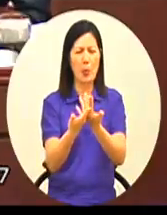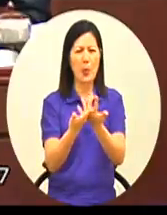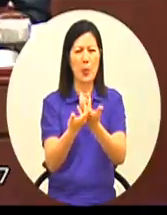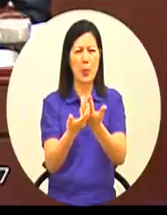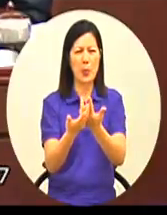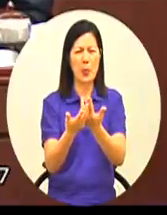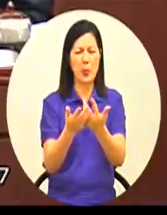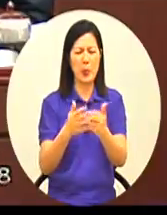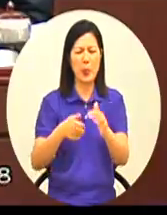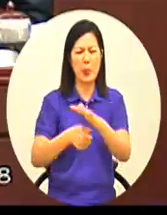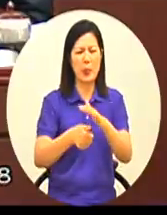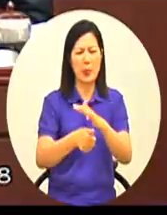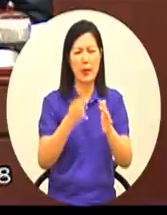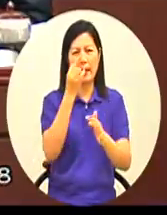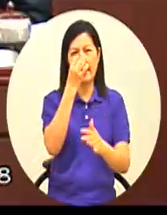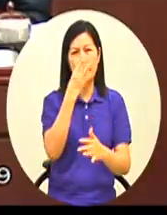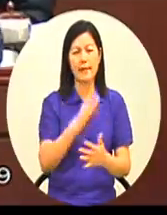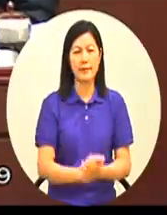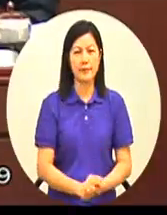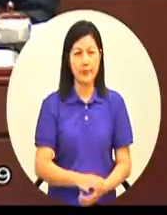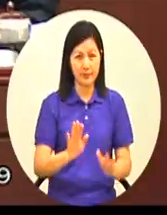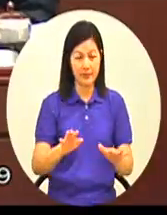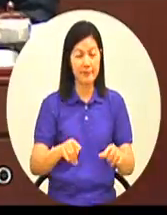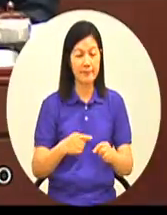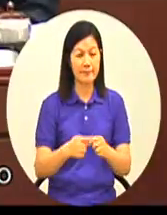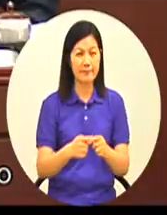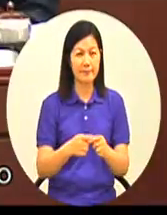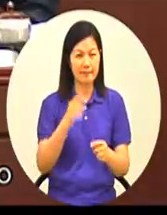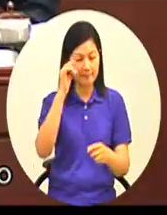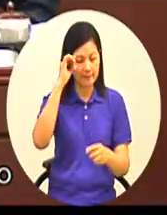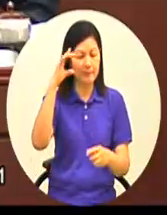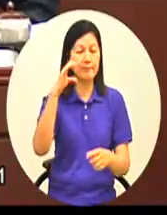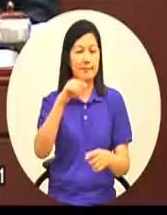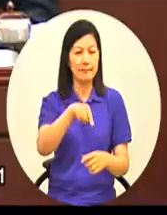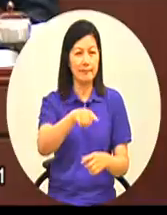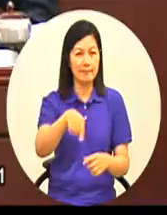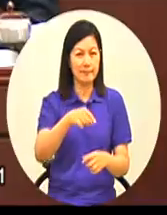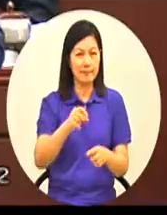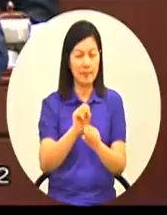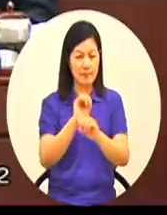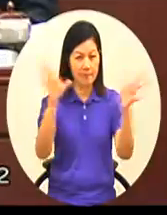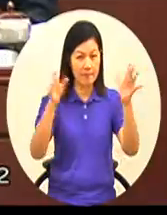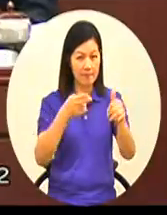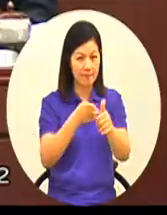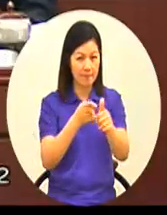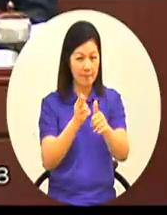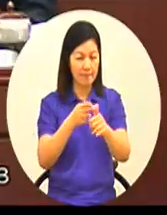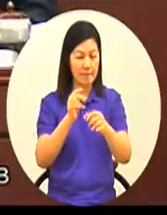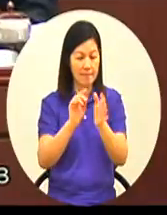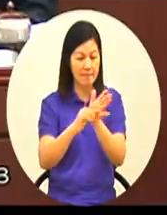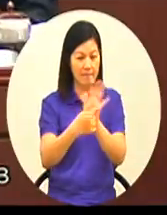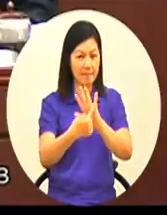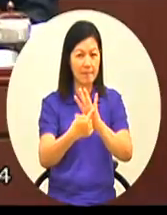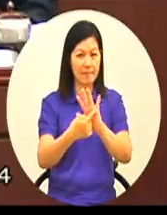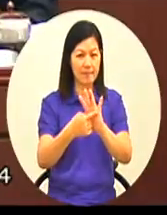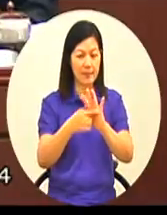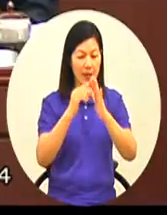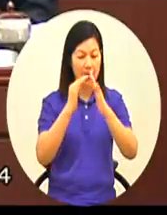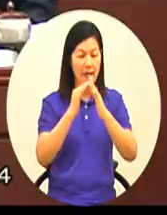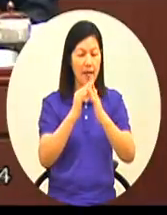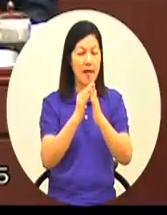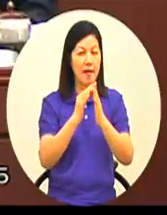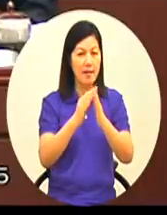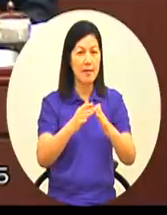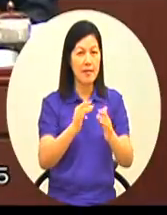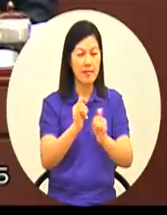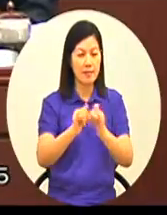挤进去都不能挤。所以我们也知道，今年我们比较创意的提出这个光雕秀，的确是受到市民朋友跟在地